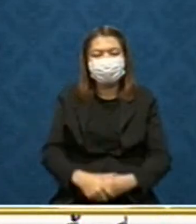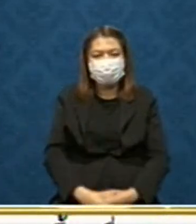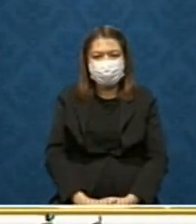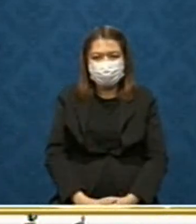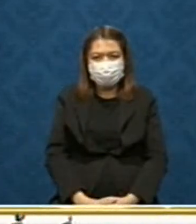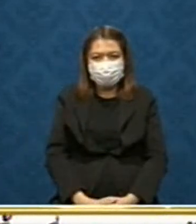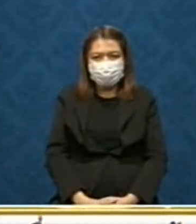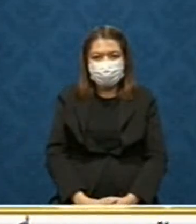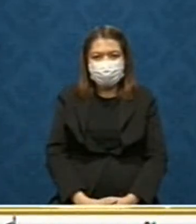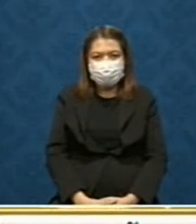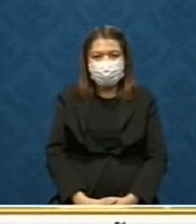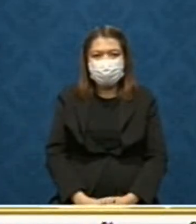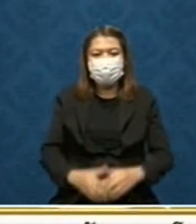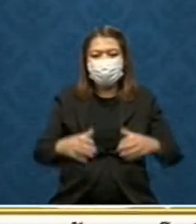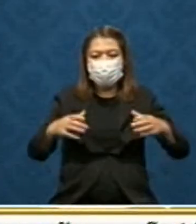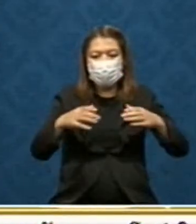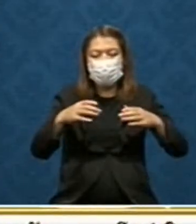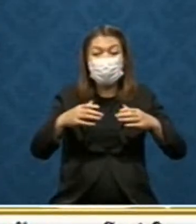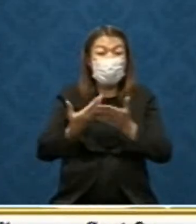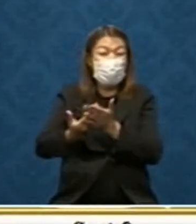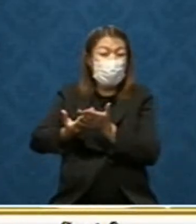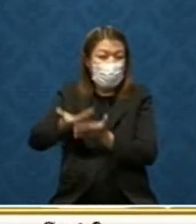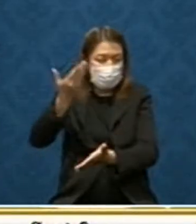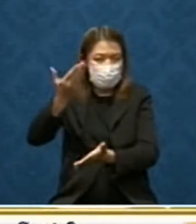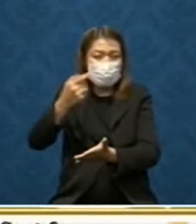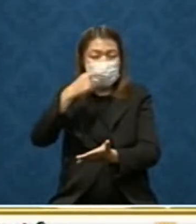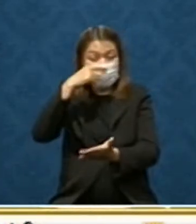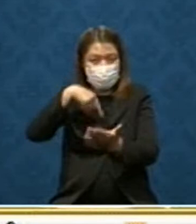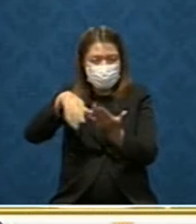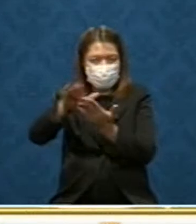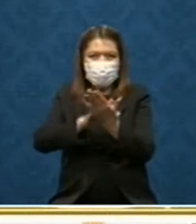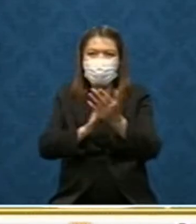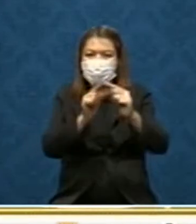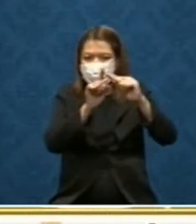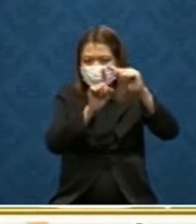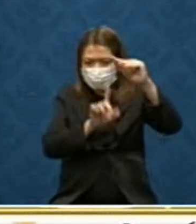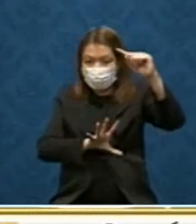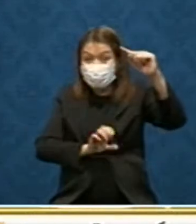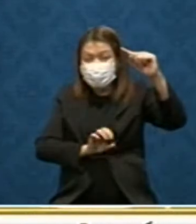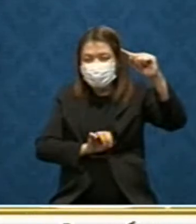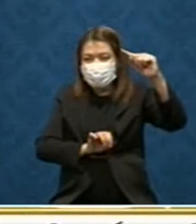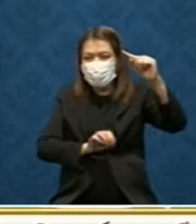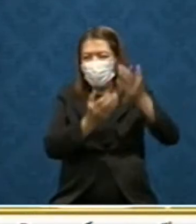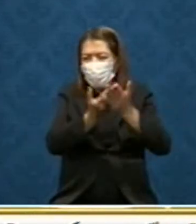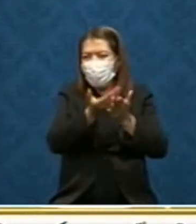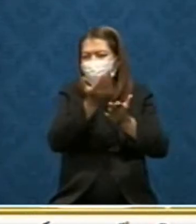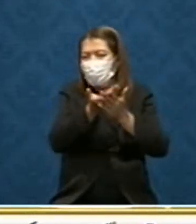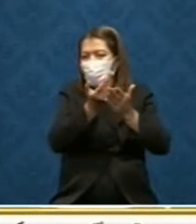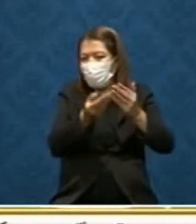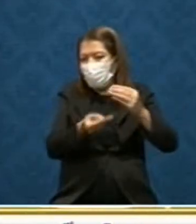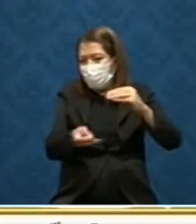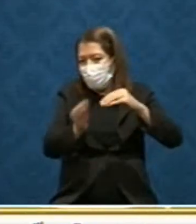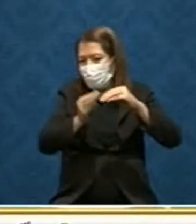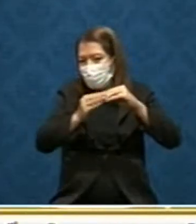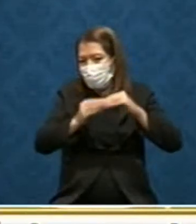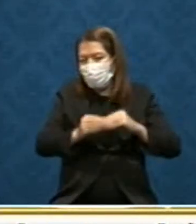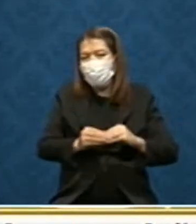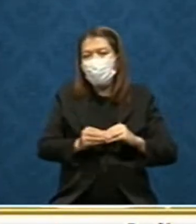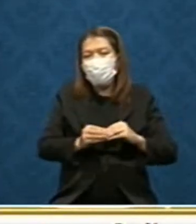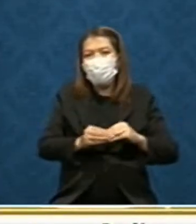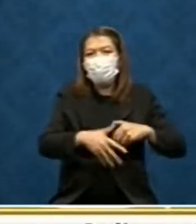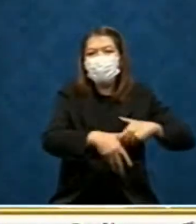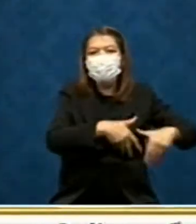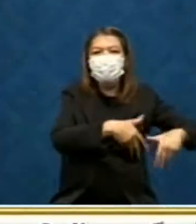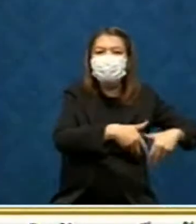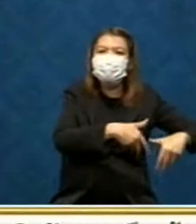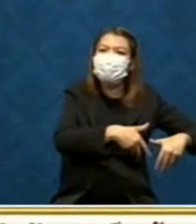แล้วในกล่มเสรจทีของประเทศ เอา 50 อัดับนี่ ทยอยรวยกัขึ้หมดแต่